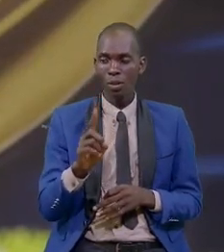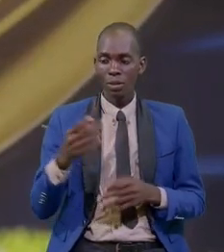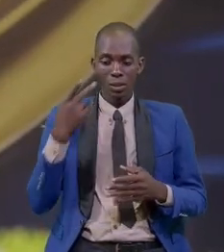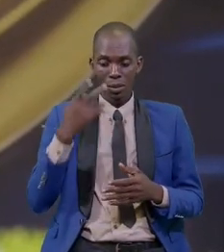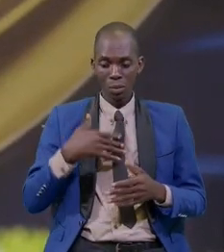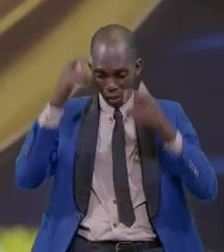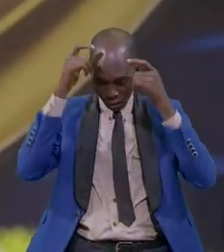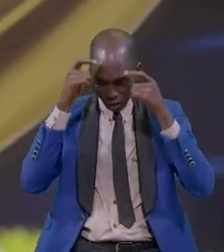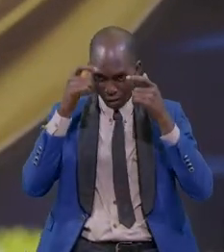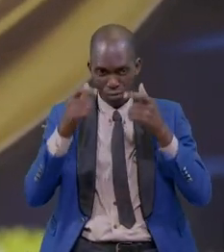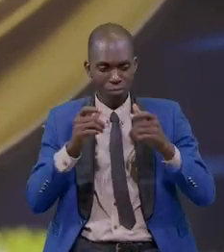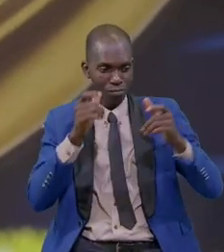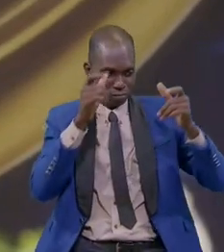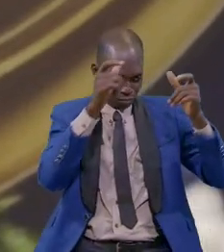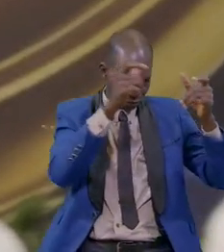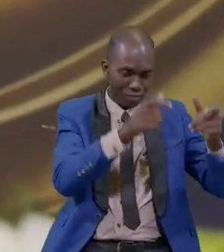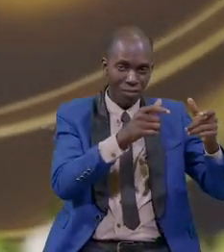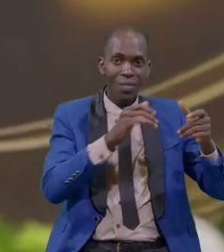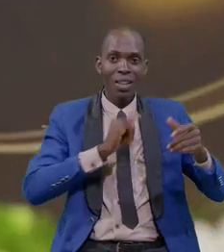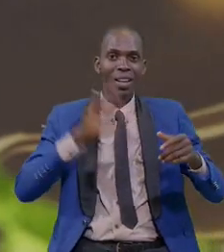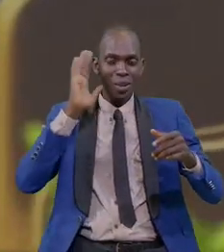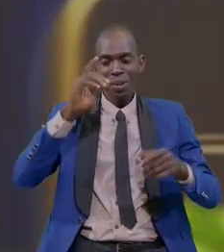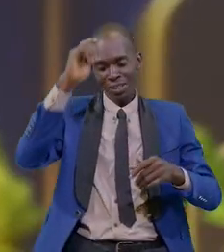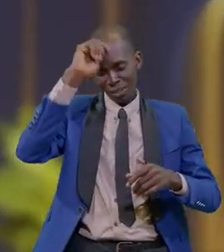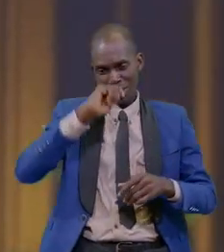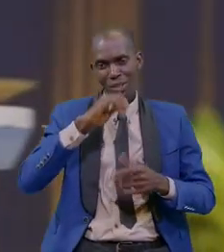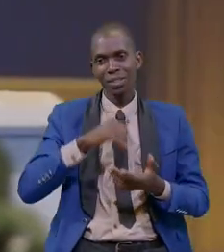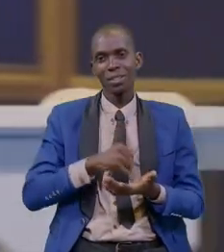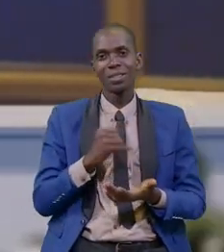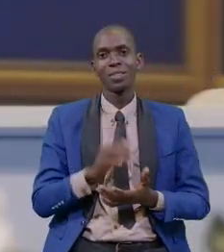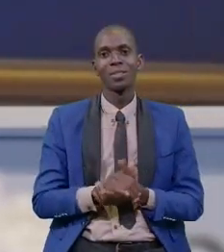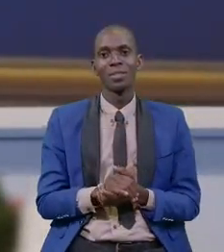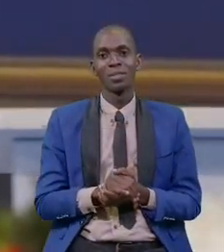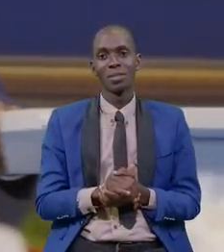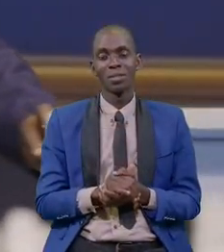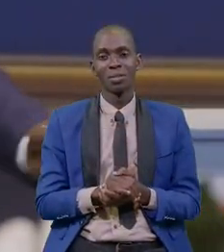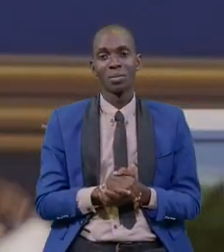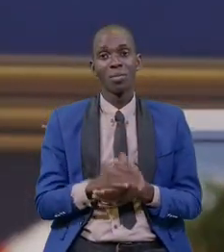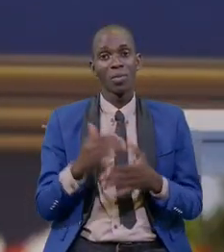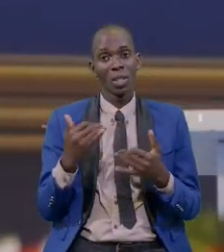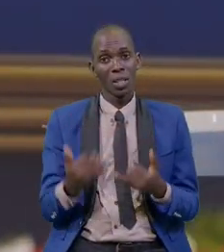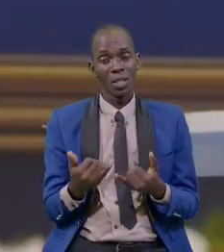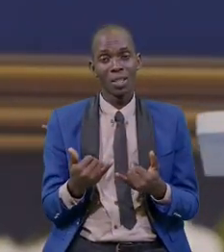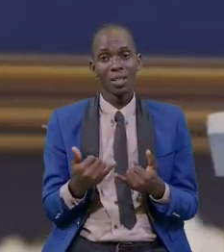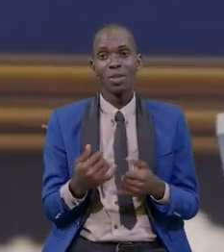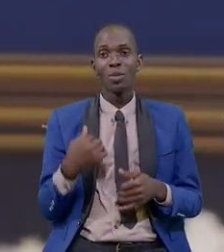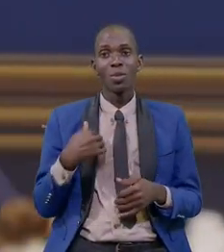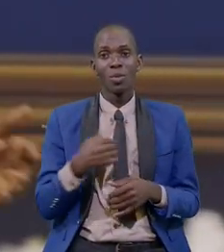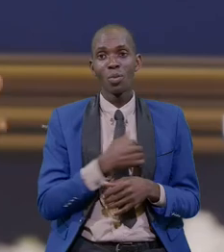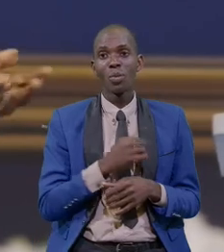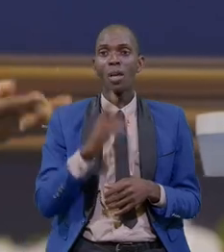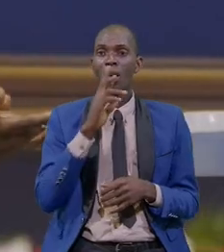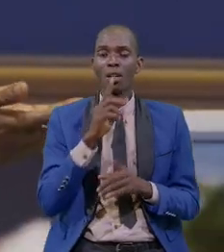donne un chapeau, j'allais également porter le chapeau. Maintenant, nous sommes en train de parler de quoi? De